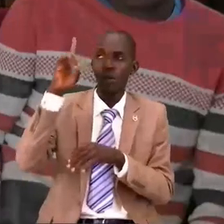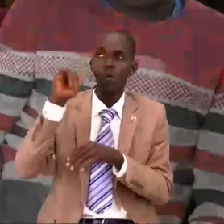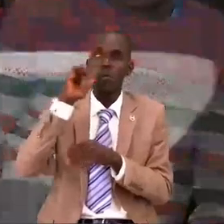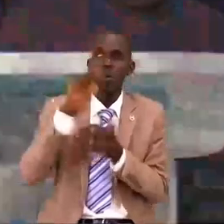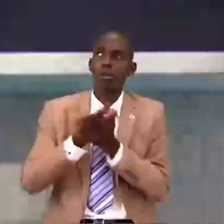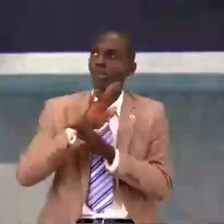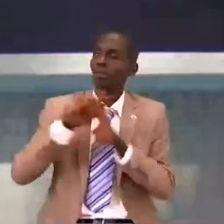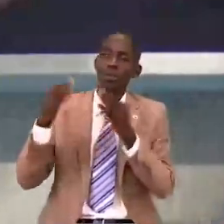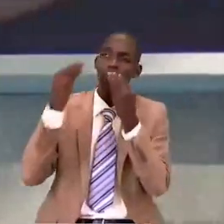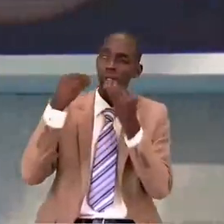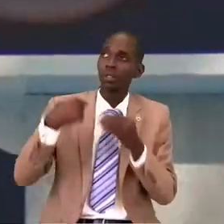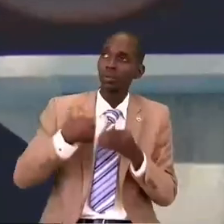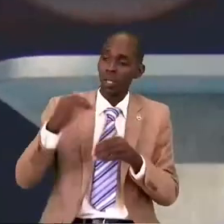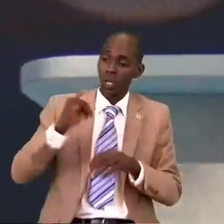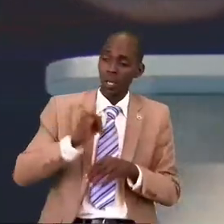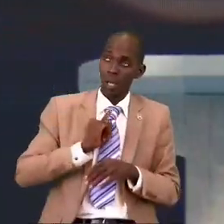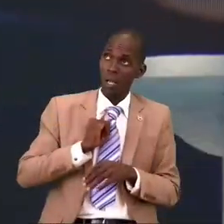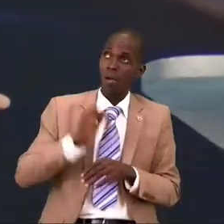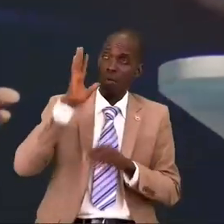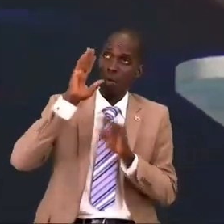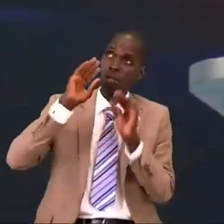Non. Que ce livre du Seigneur